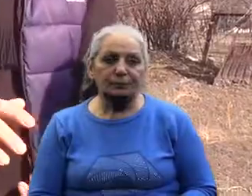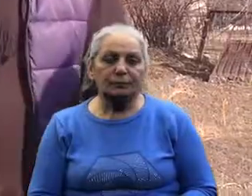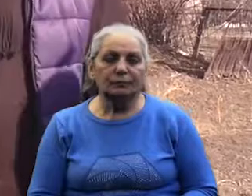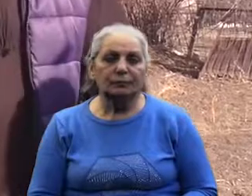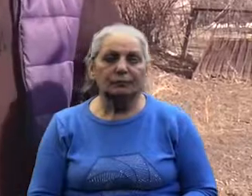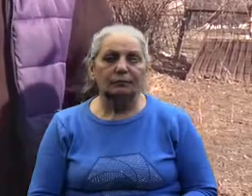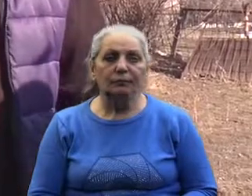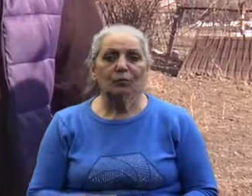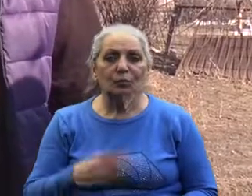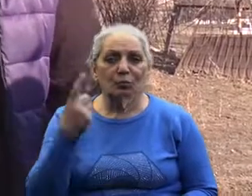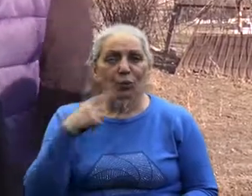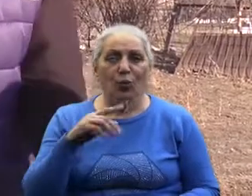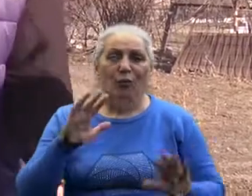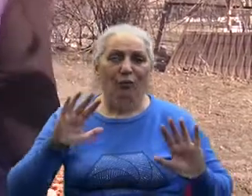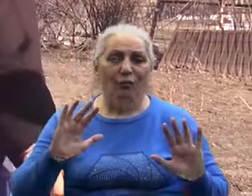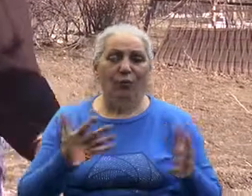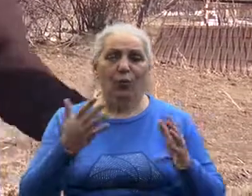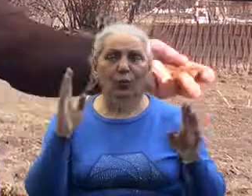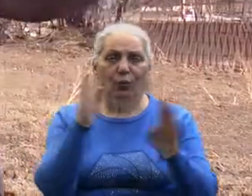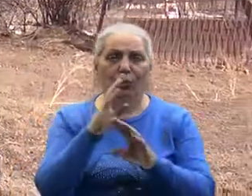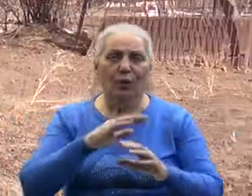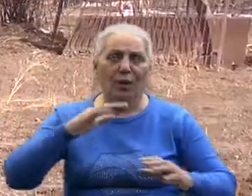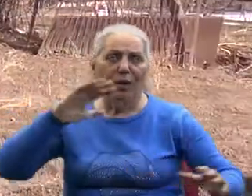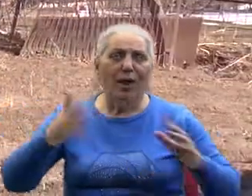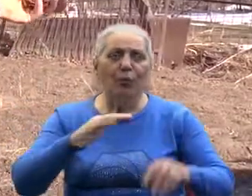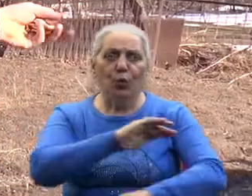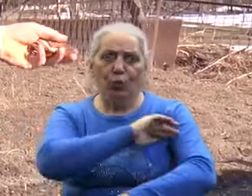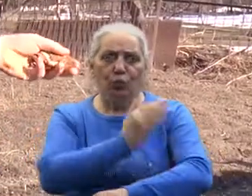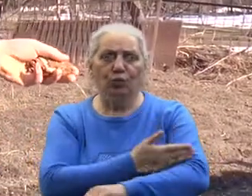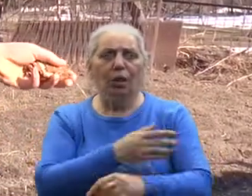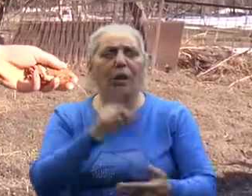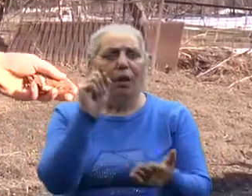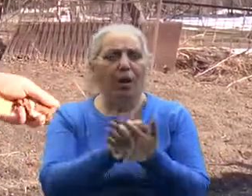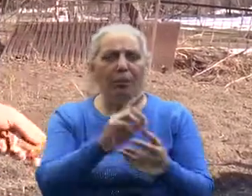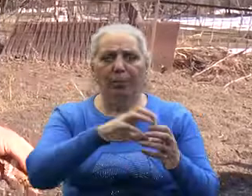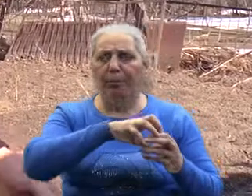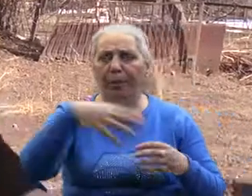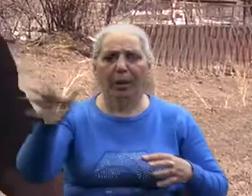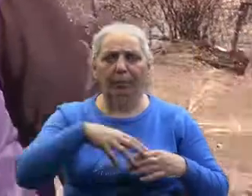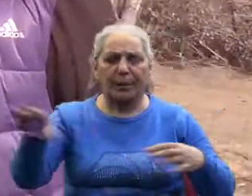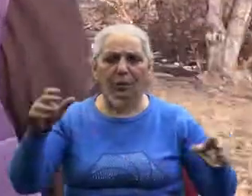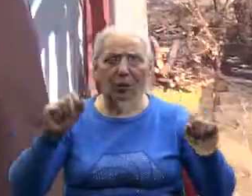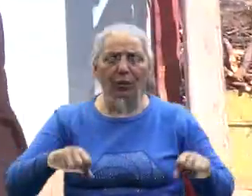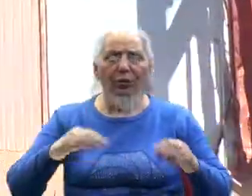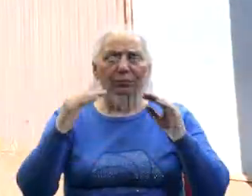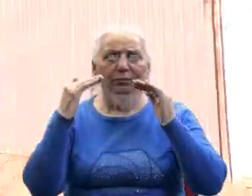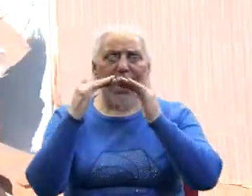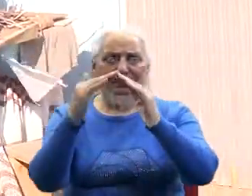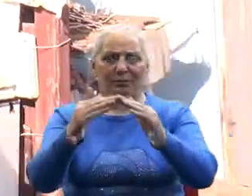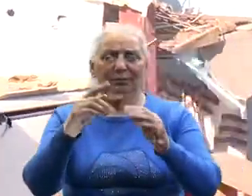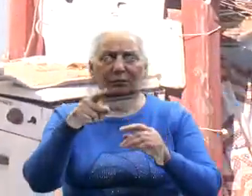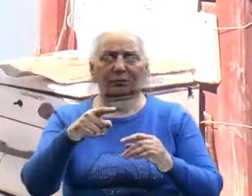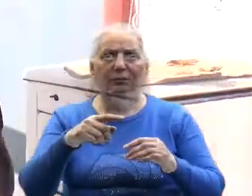մի օր լավ քամի անի, այս կտորները քամի սաղ կտանի, այս շիֆրները մի հանեն,